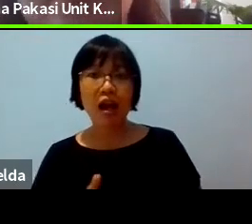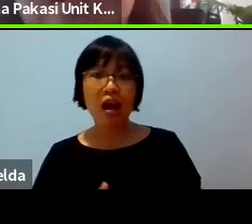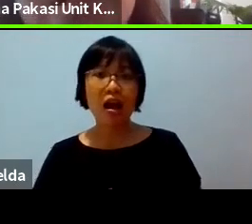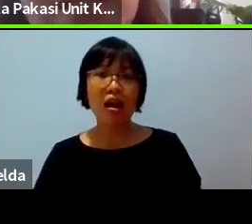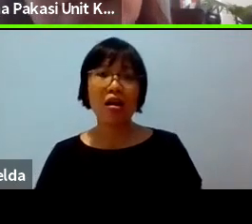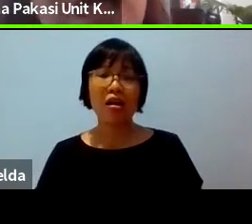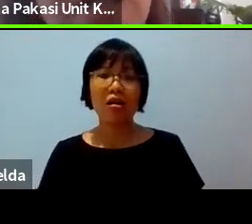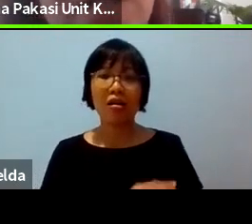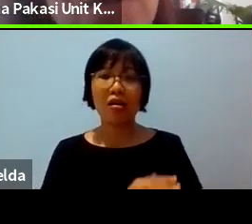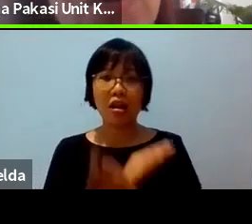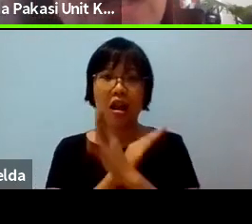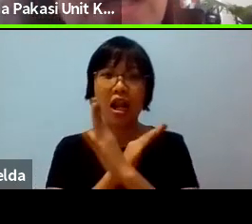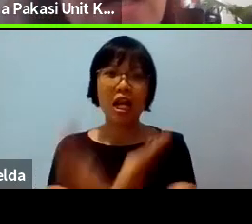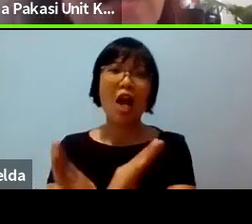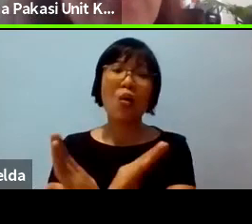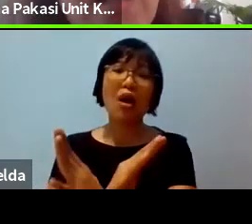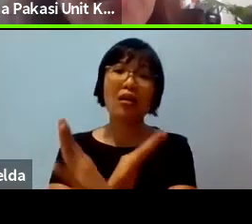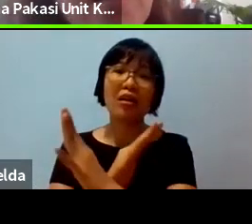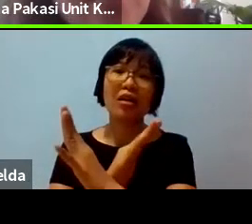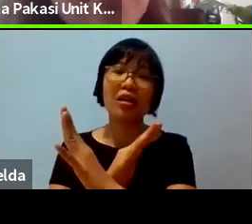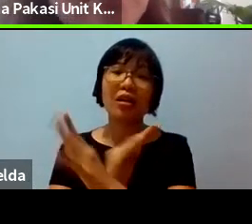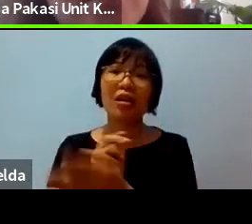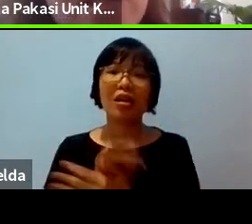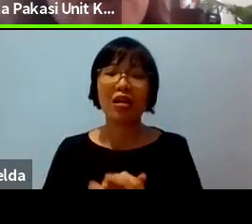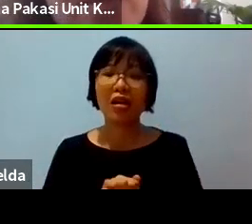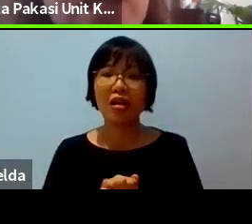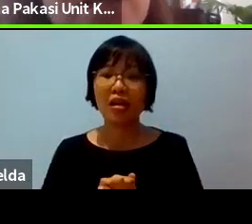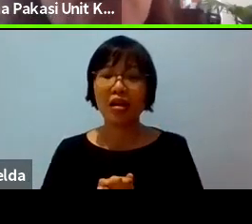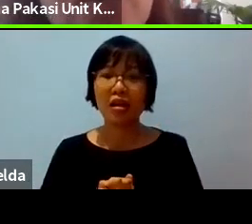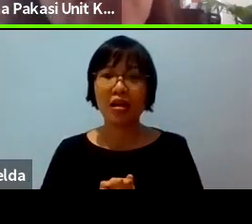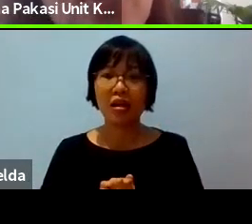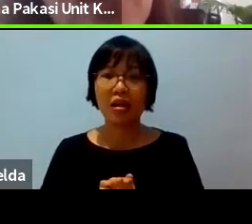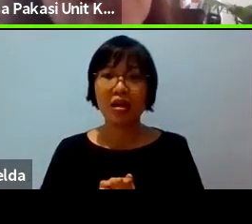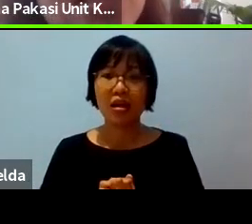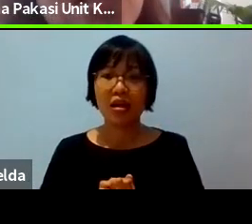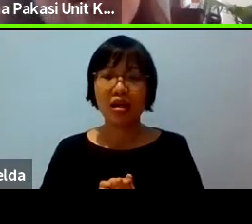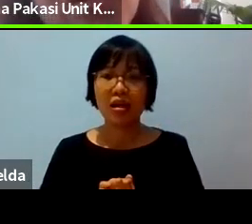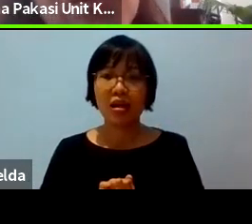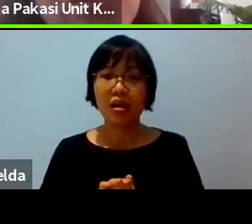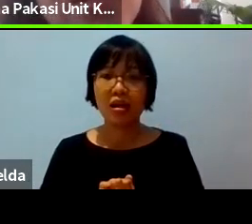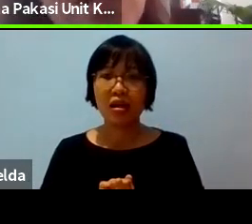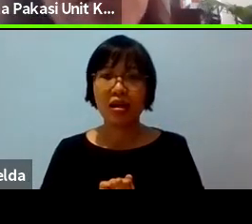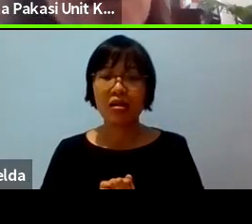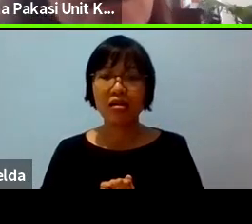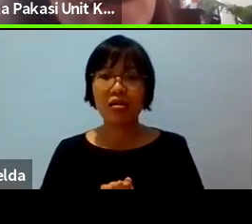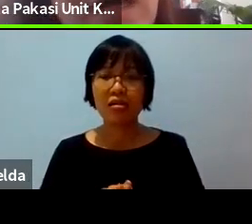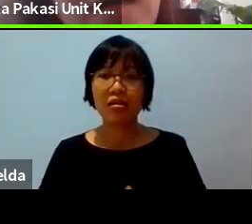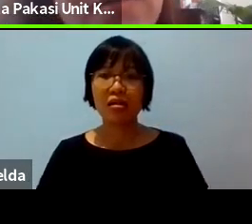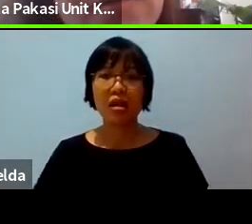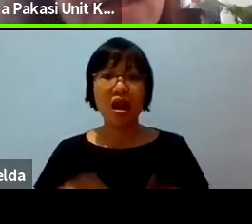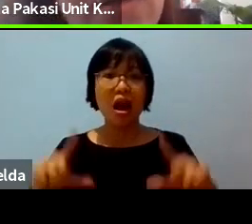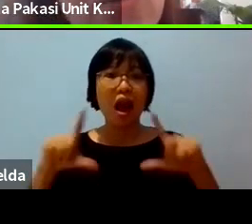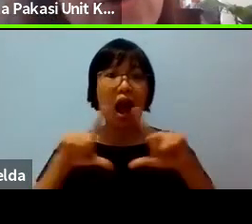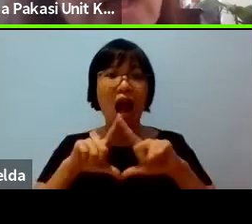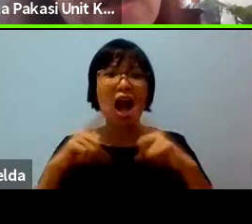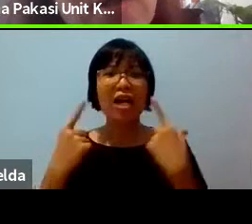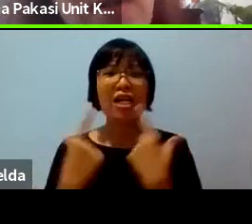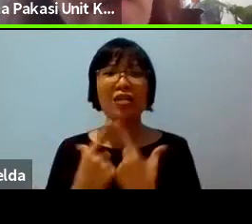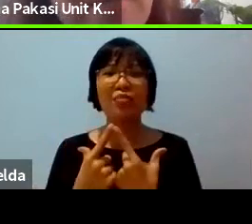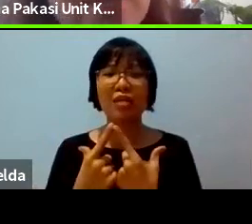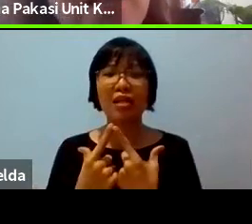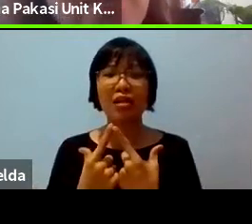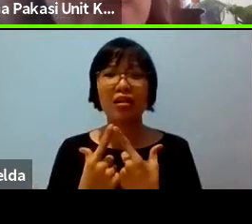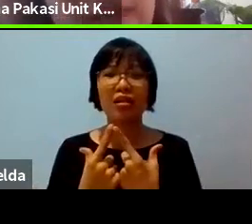namanya, ya institusi yang apa yang sedemikian itu ya, birokrasi yang institusi yang cenderung